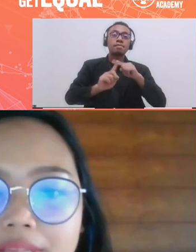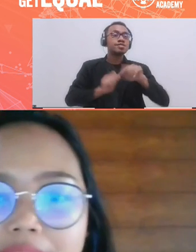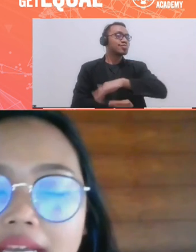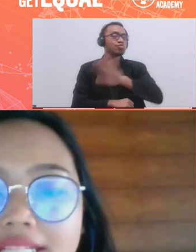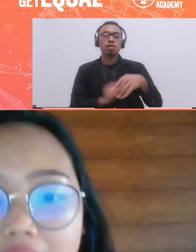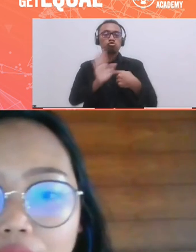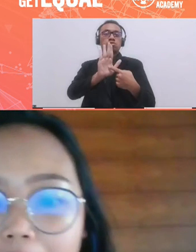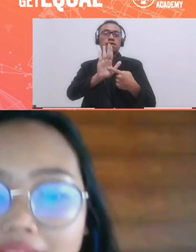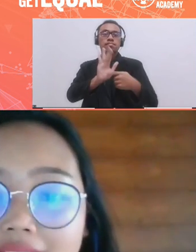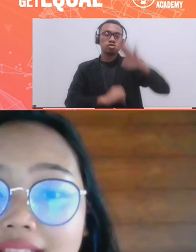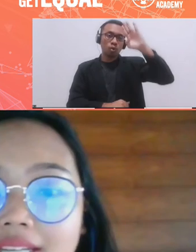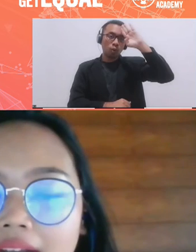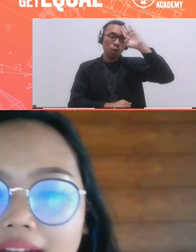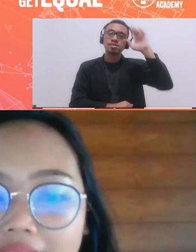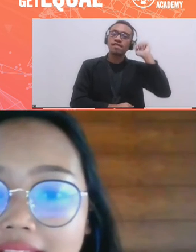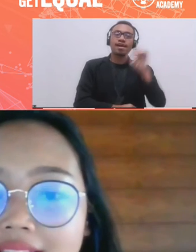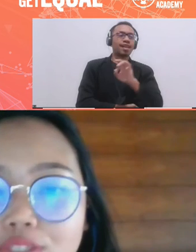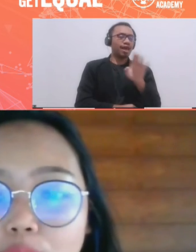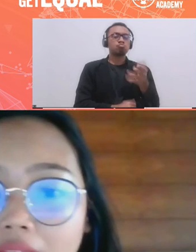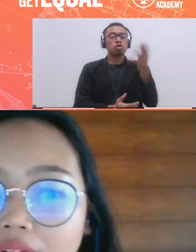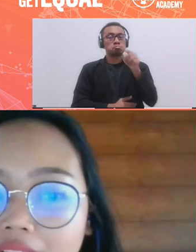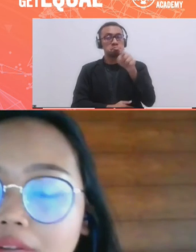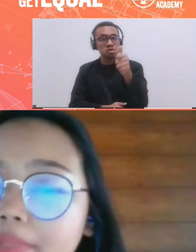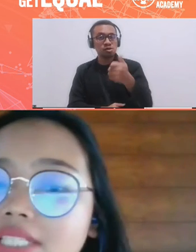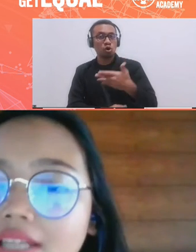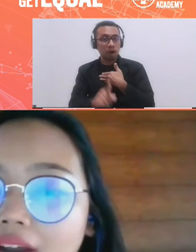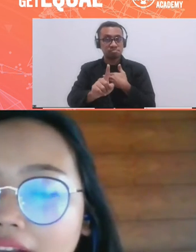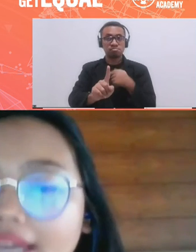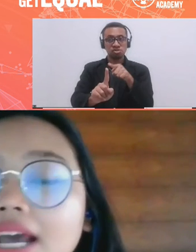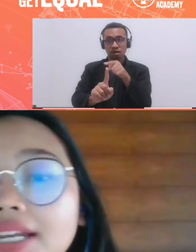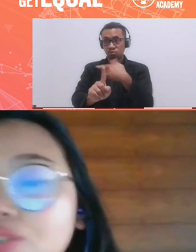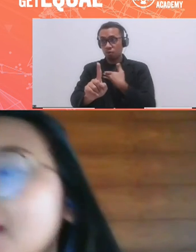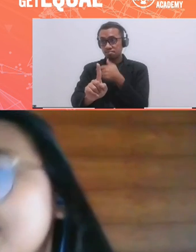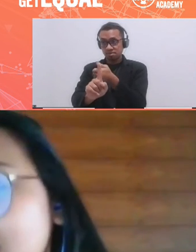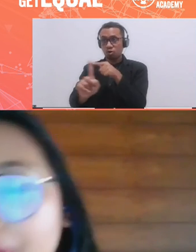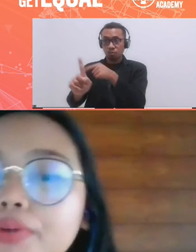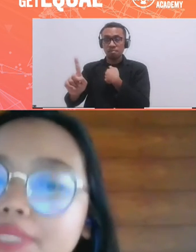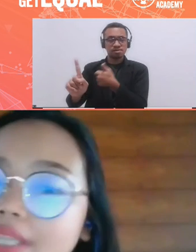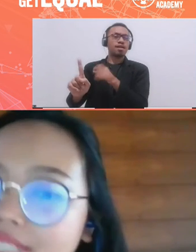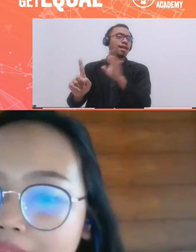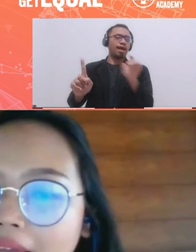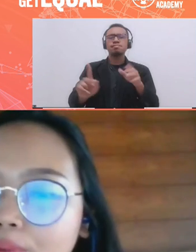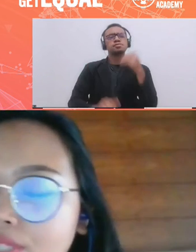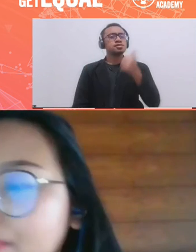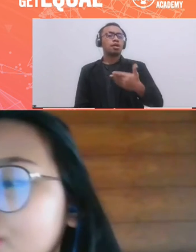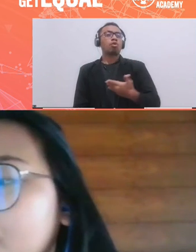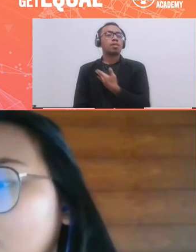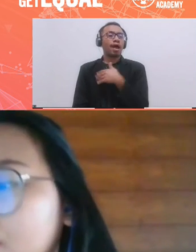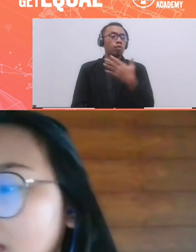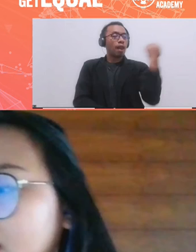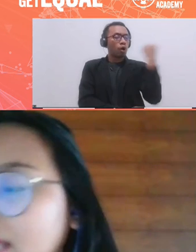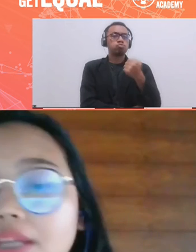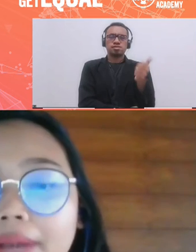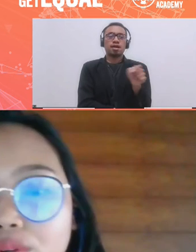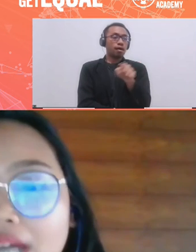perempuan, kita bisa menjadi korban kekerasan kekerasan seksual atau kekerasan berbasis gender online, dan juga siapapun bisa menjadi pelaku. Jadi percuma